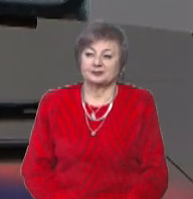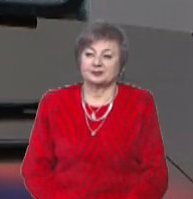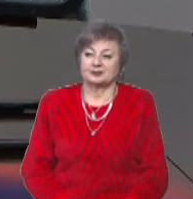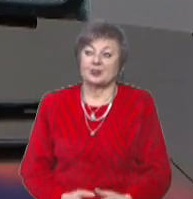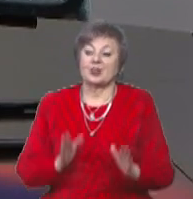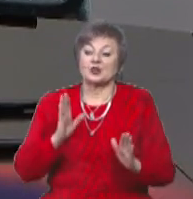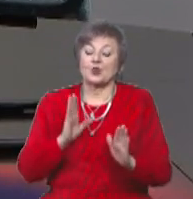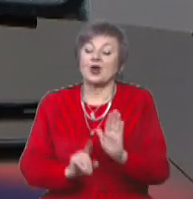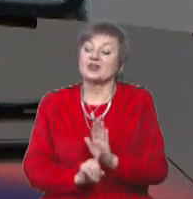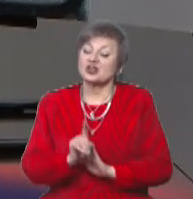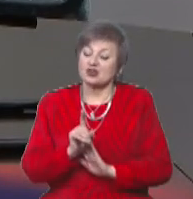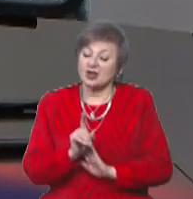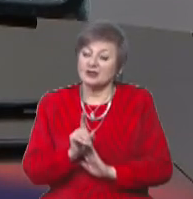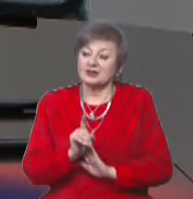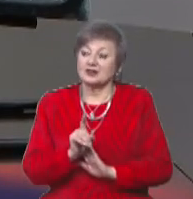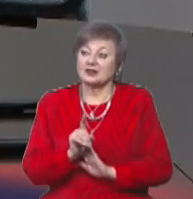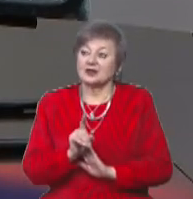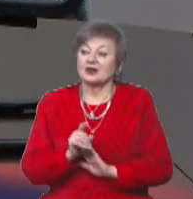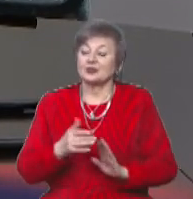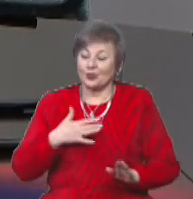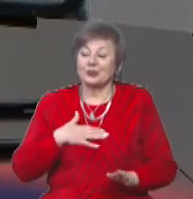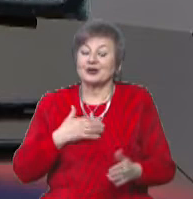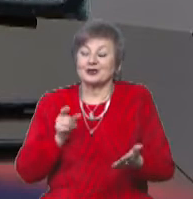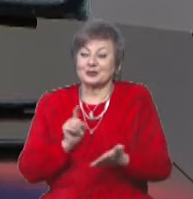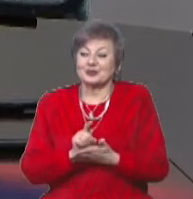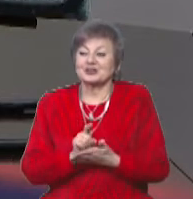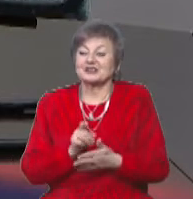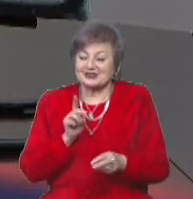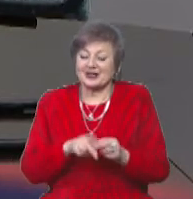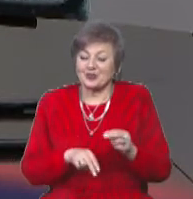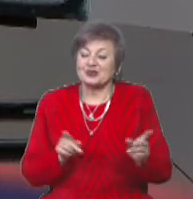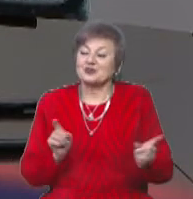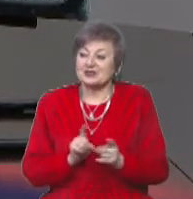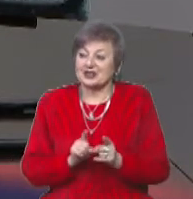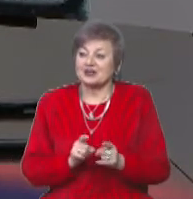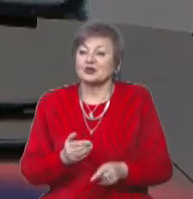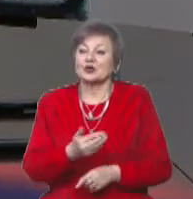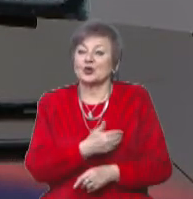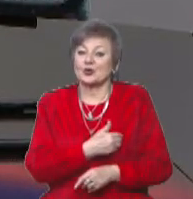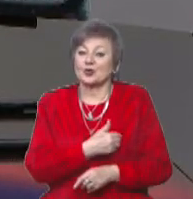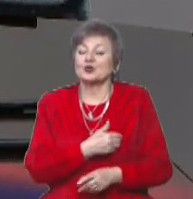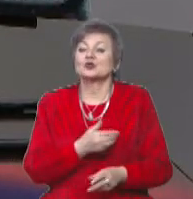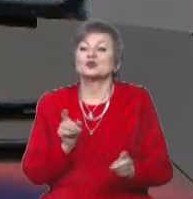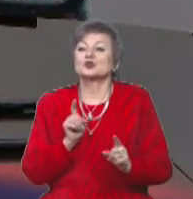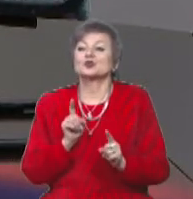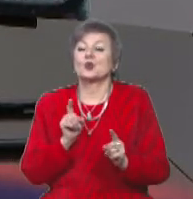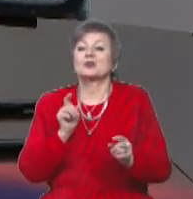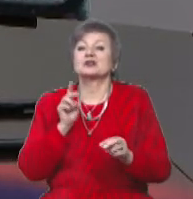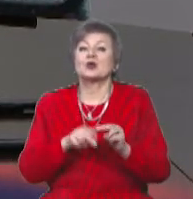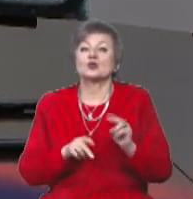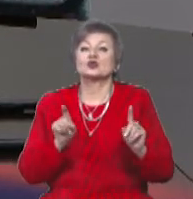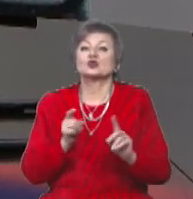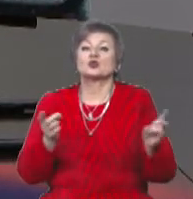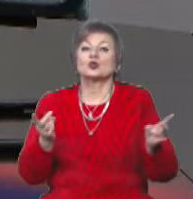Це тільки початок, а ми вже маємо завершувати нашу сьогоднішню зустріч. Я хочу, щоб ми її завершили саме тим, що